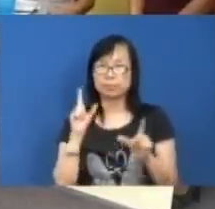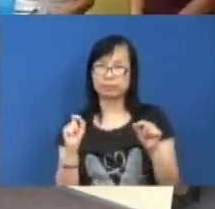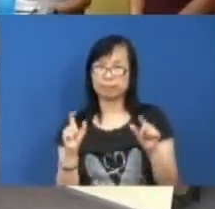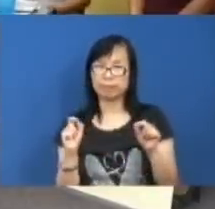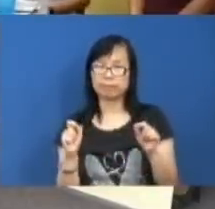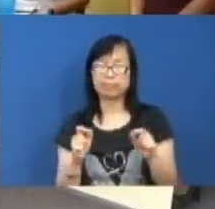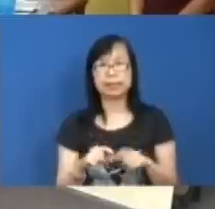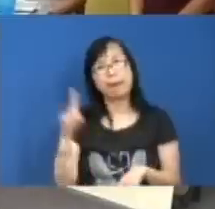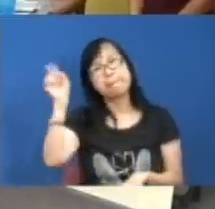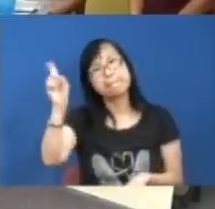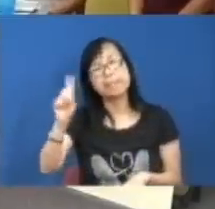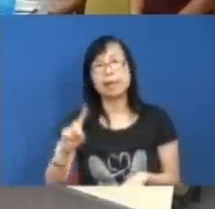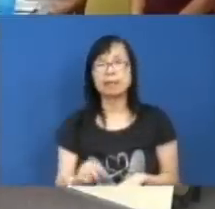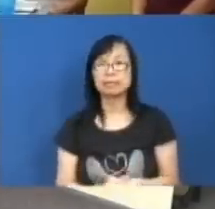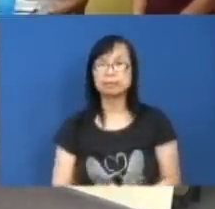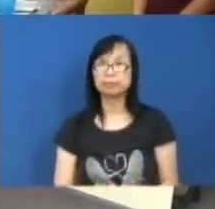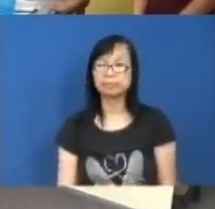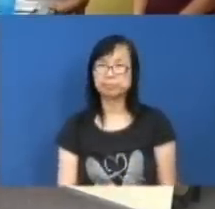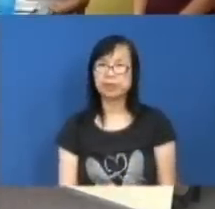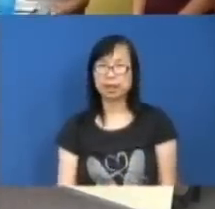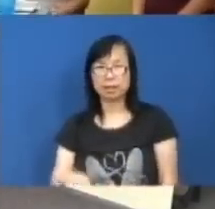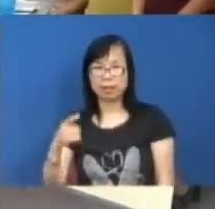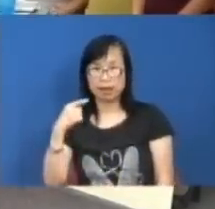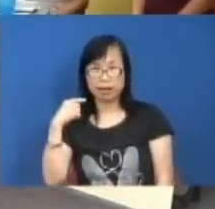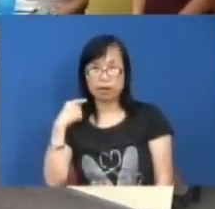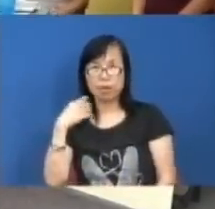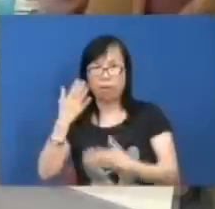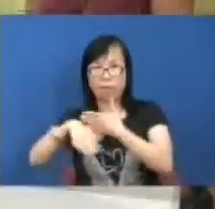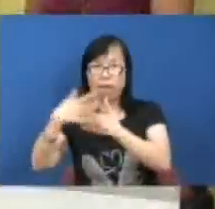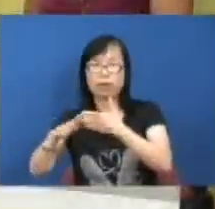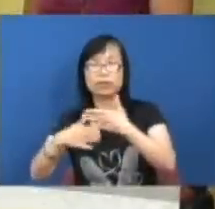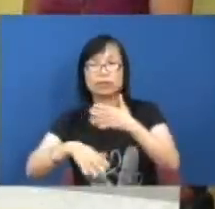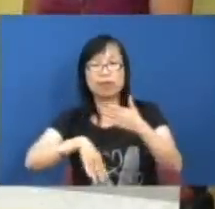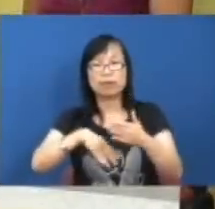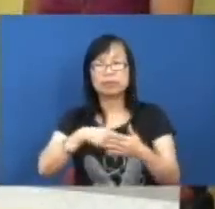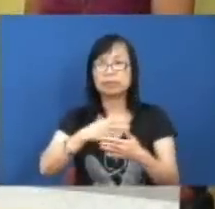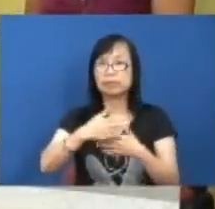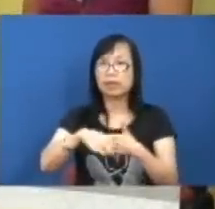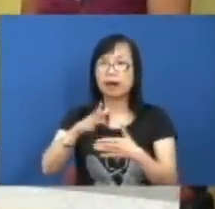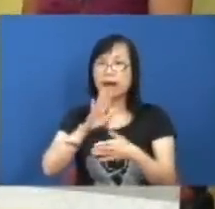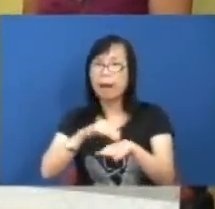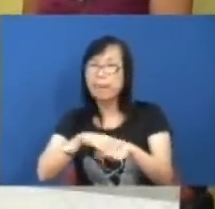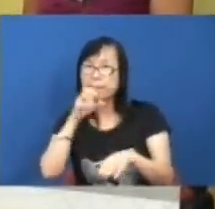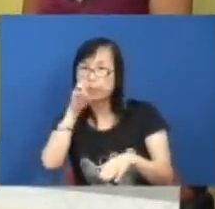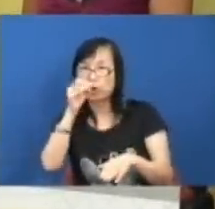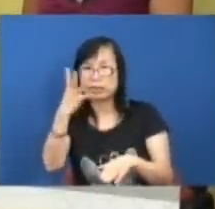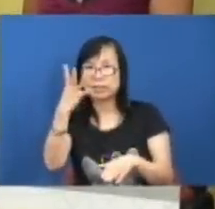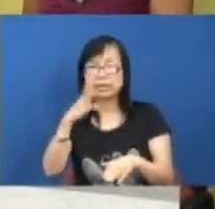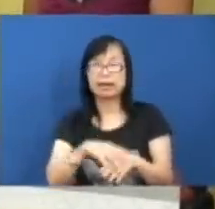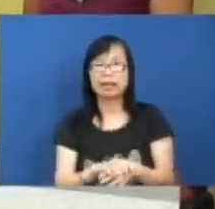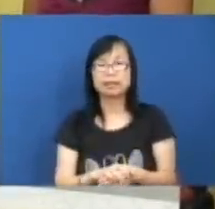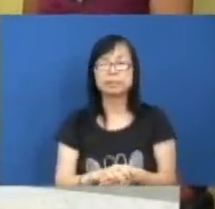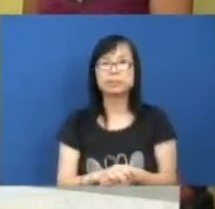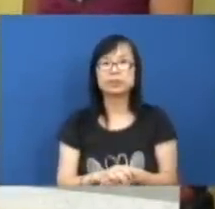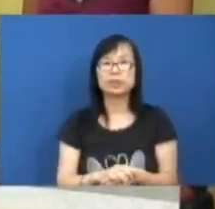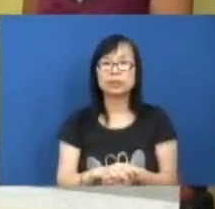下係咩種類嘅咧？ 明白。其實喺外牆一般我哋頭先講四大種類嘅級數啦，